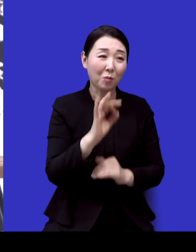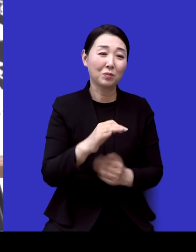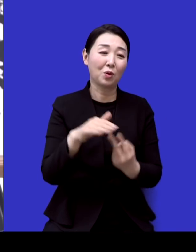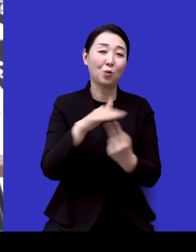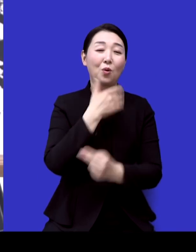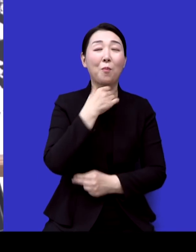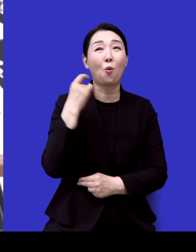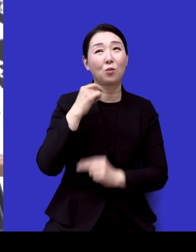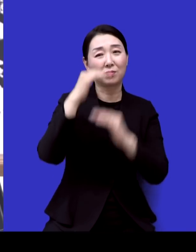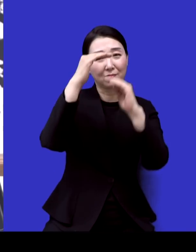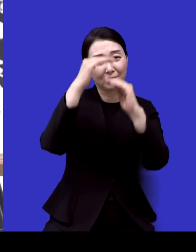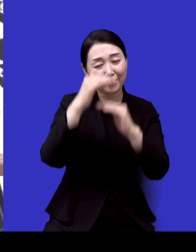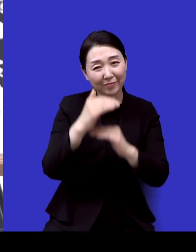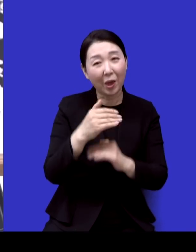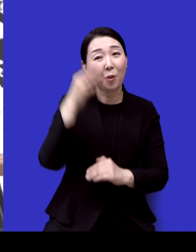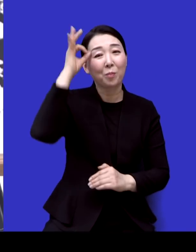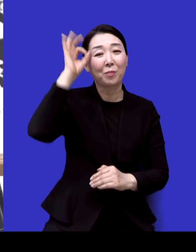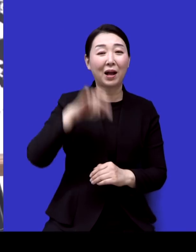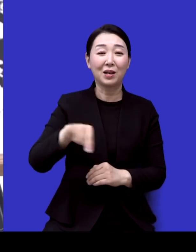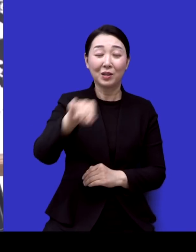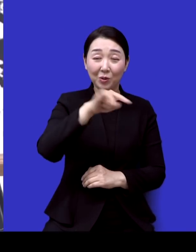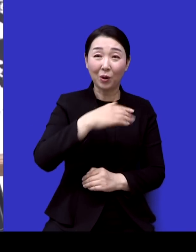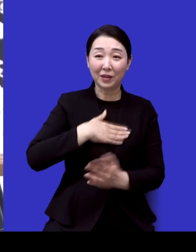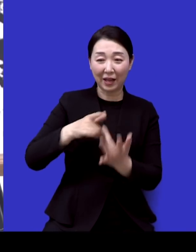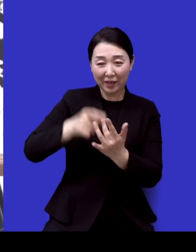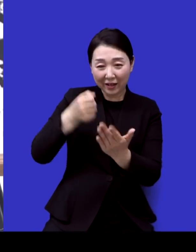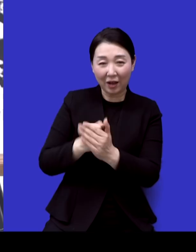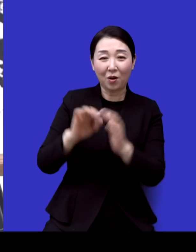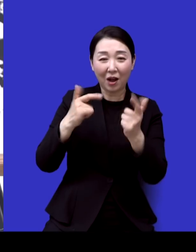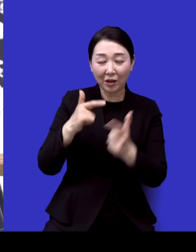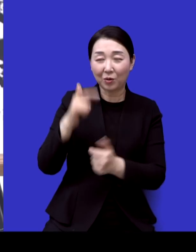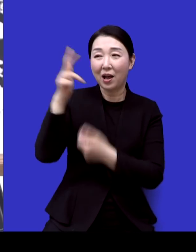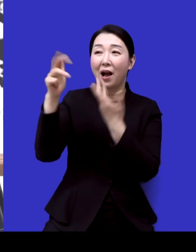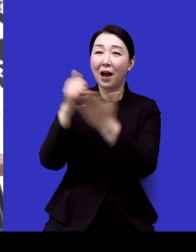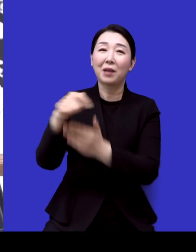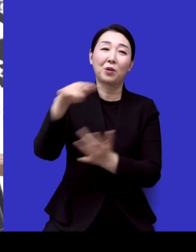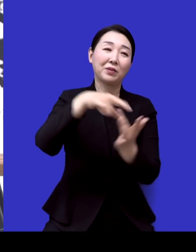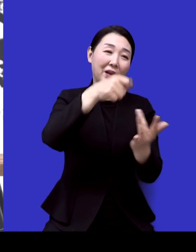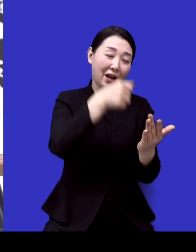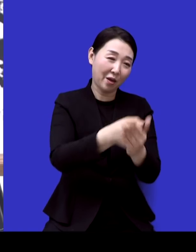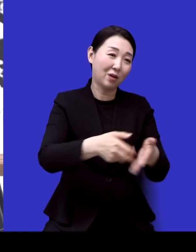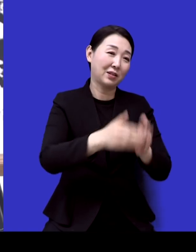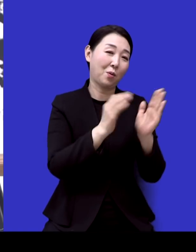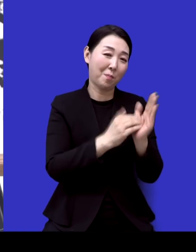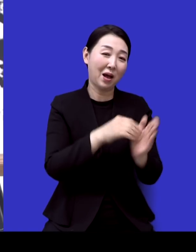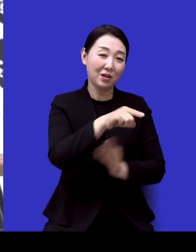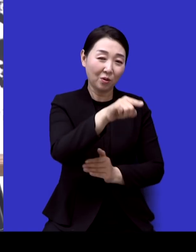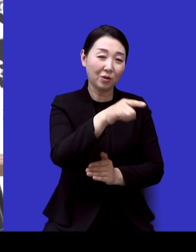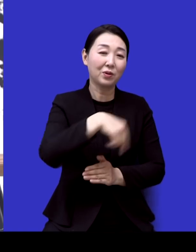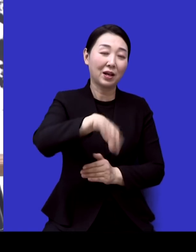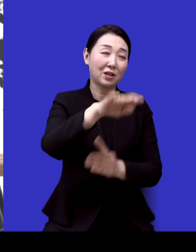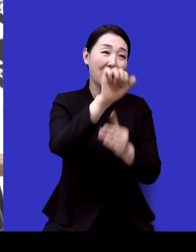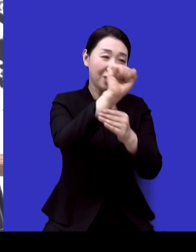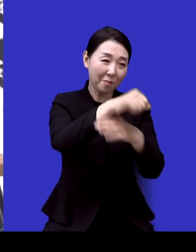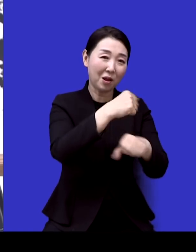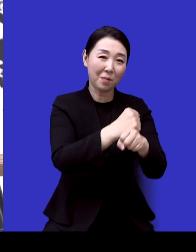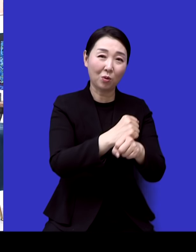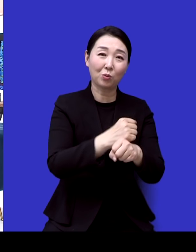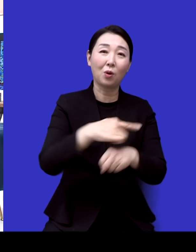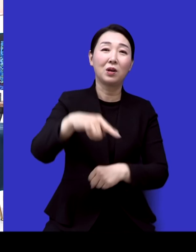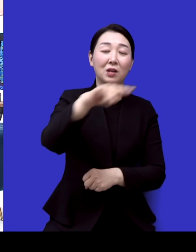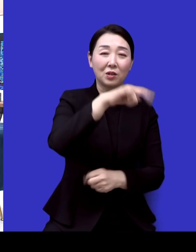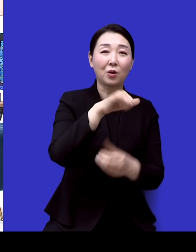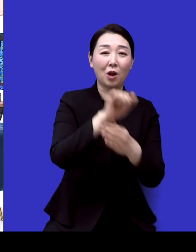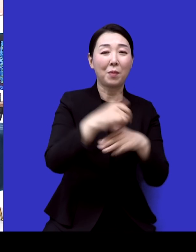말씀이 생각났는데요. 네. 너희가 나를 택한 것이 아니요 내가 너희를 택하여 세웠나니 이는 너희로 가서 열매를 맺게 하고 또 너희